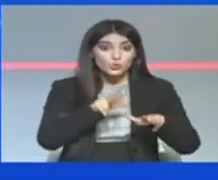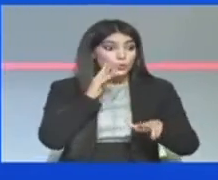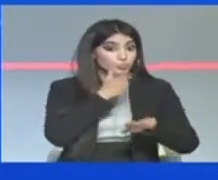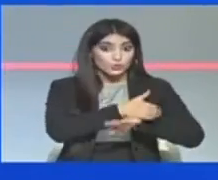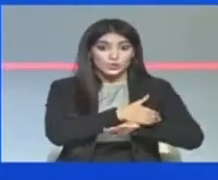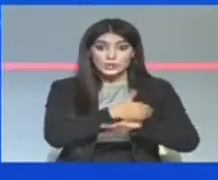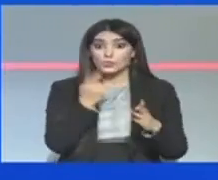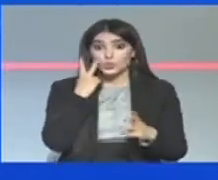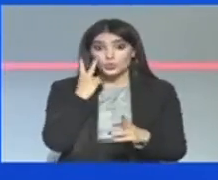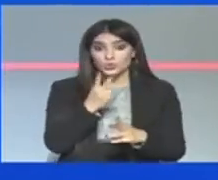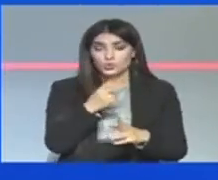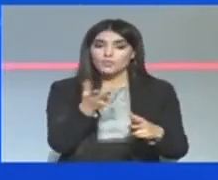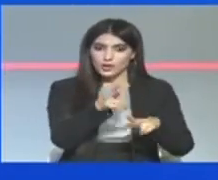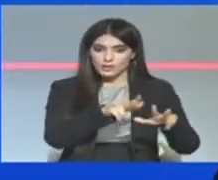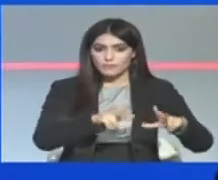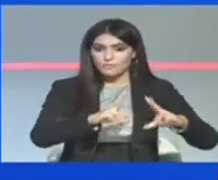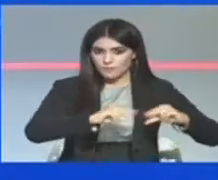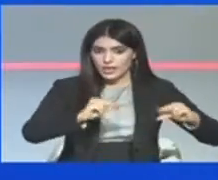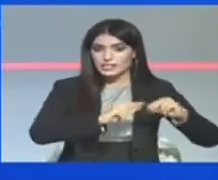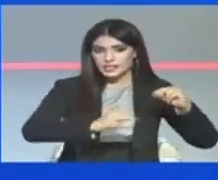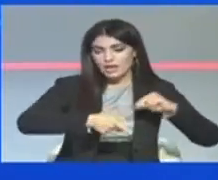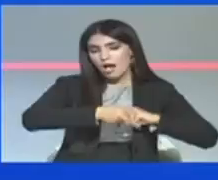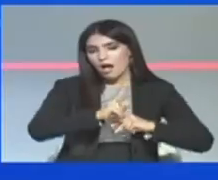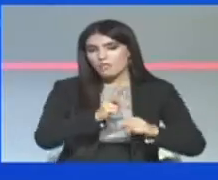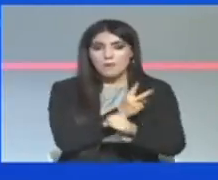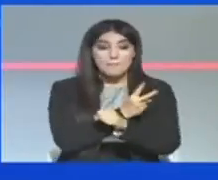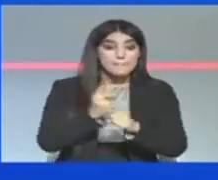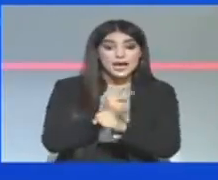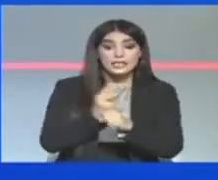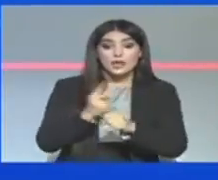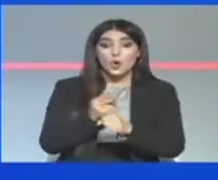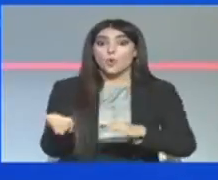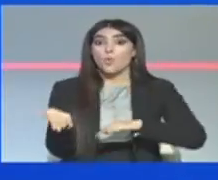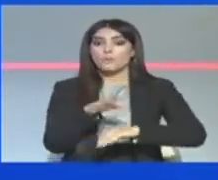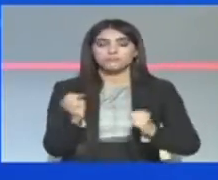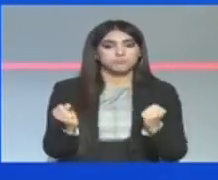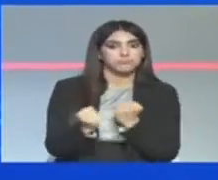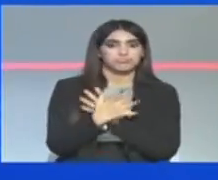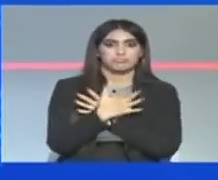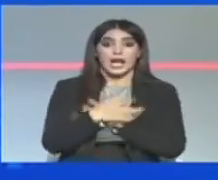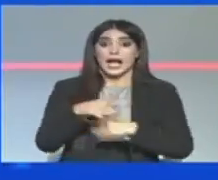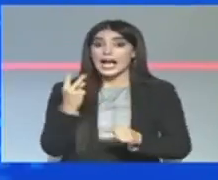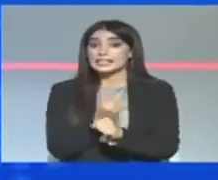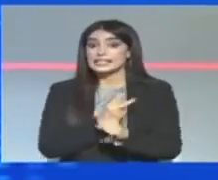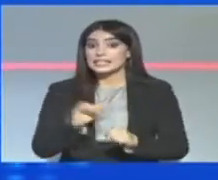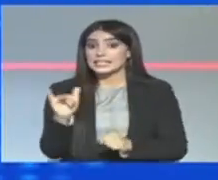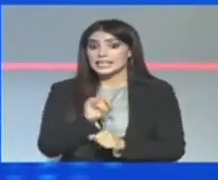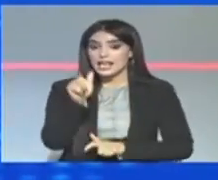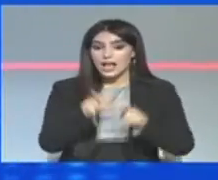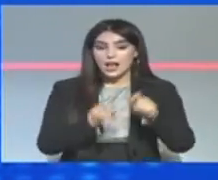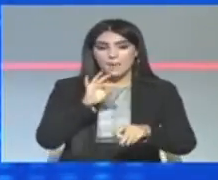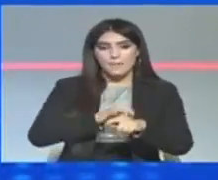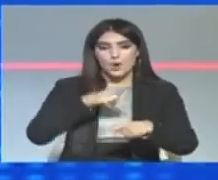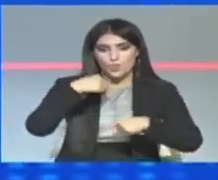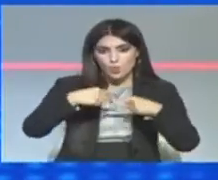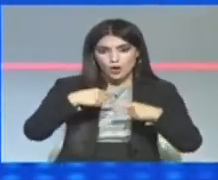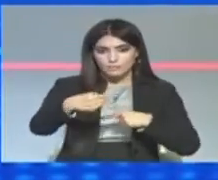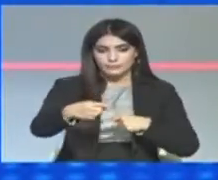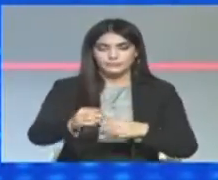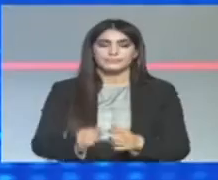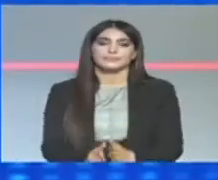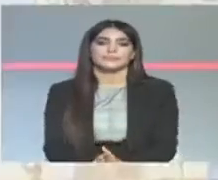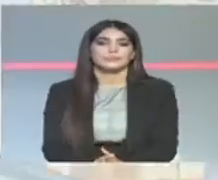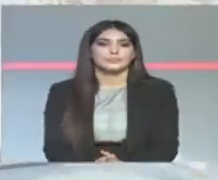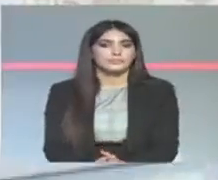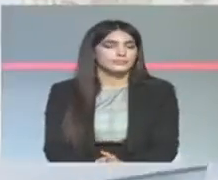هذا الموضوع ونقلت المخاطر التي تصل الى حد الموت الفجائي خاصه من هم اصحاب الامراض المزمنه